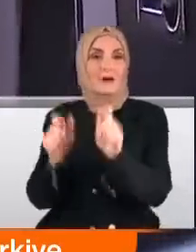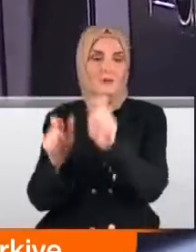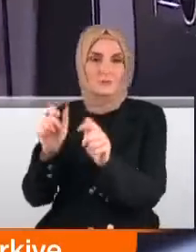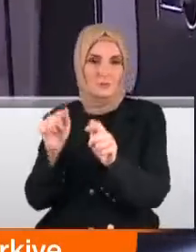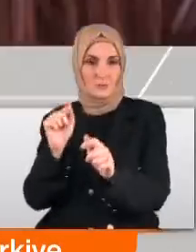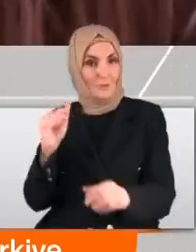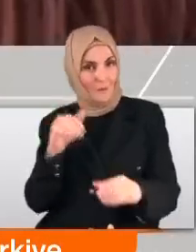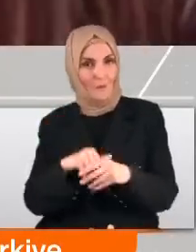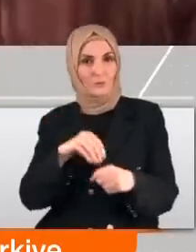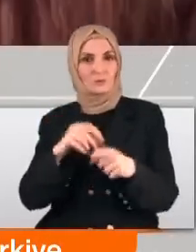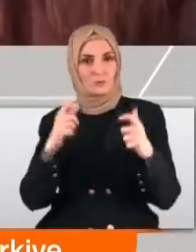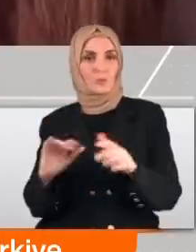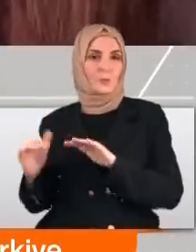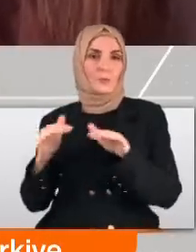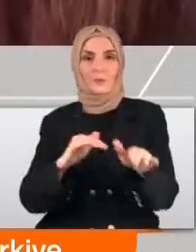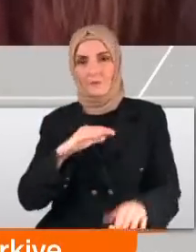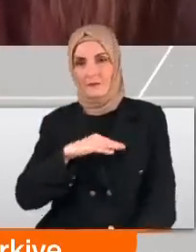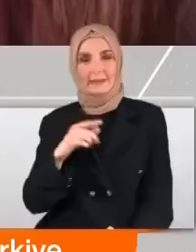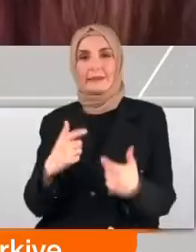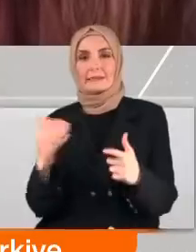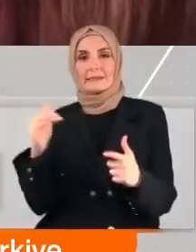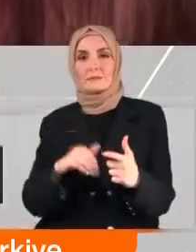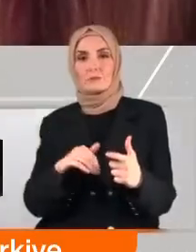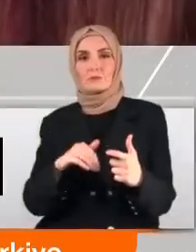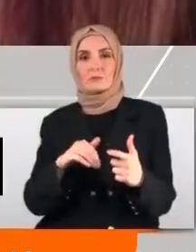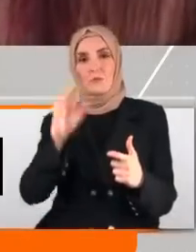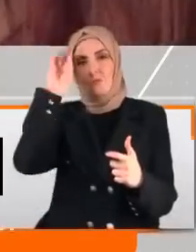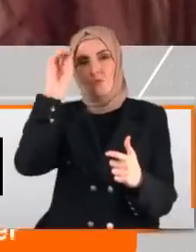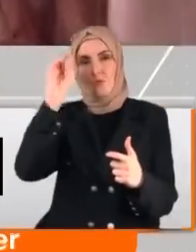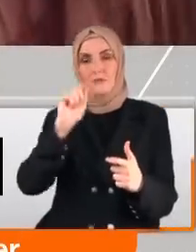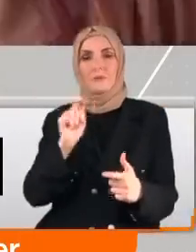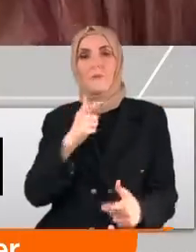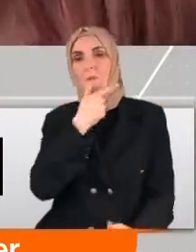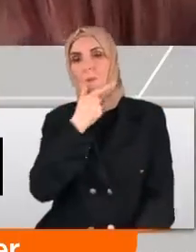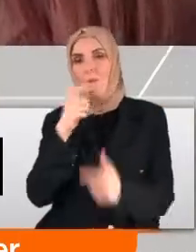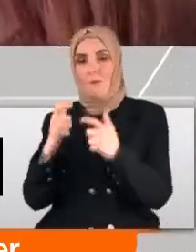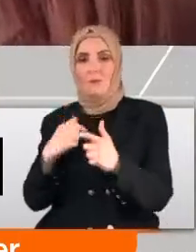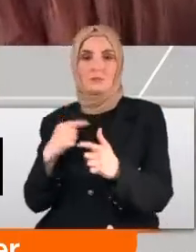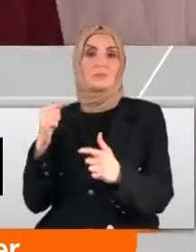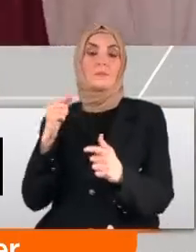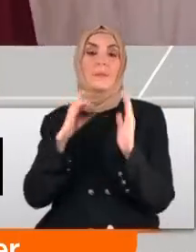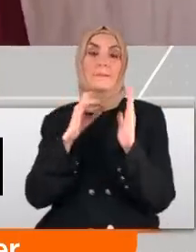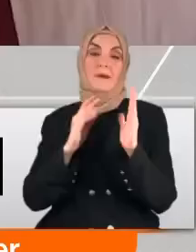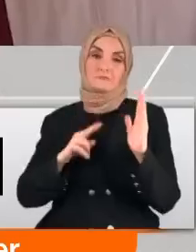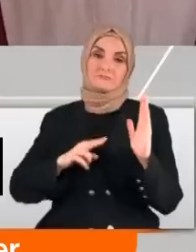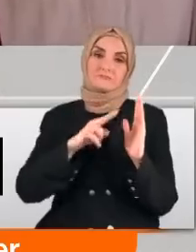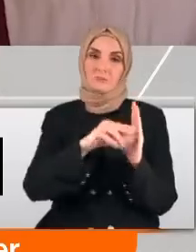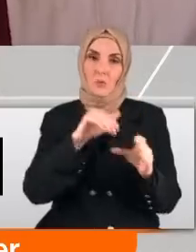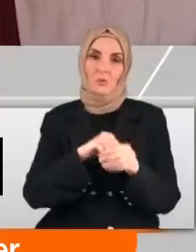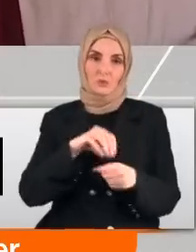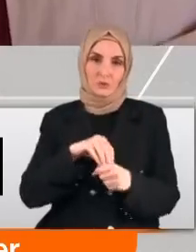bölgeye akın ediyor. Siz nereden geliyorsunuz? Muğla Bodrum. Nereye? Diyarbakır. Oy kullanmaya gidiyorum. Siz nereden